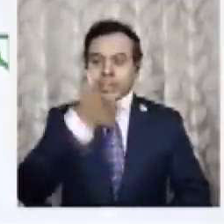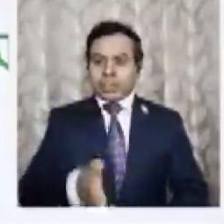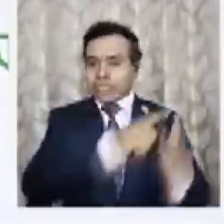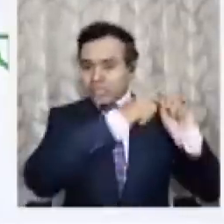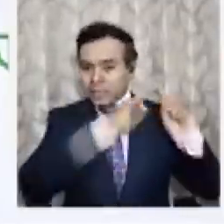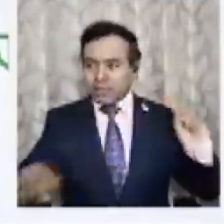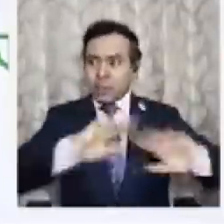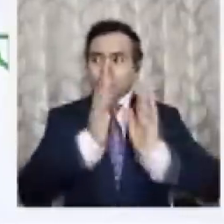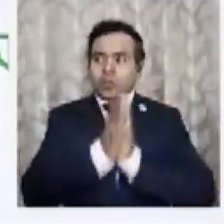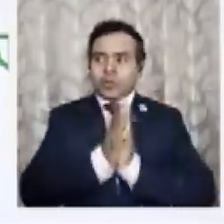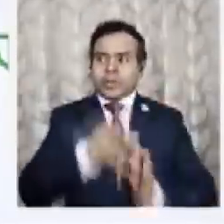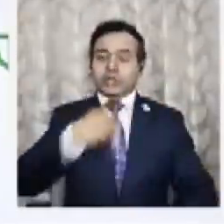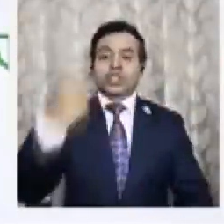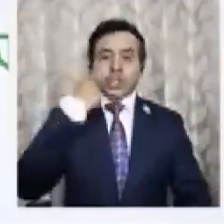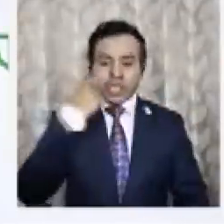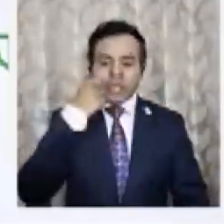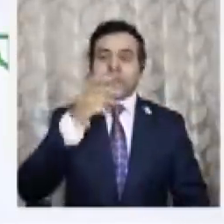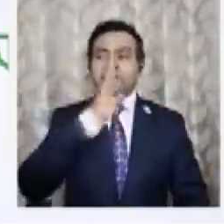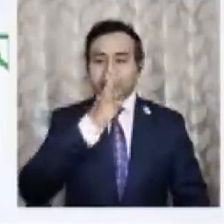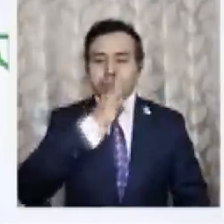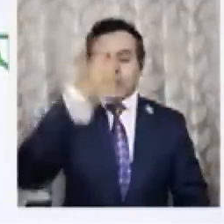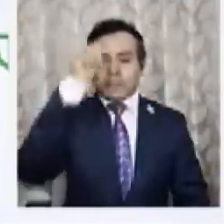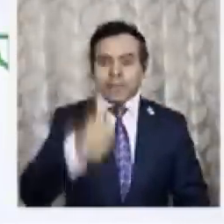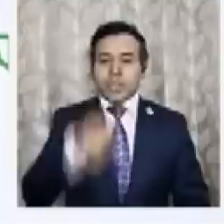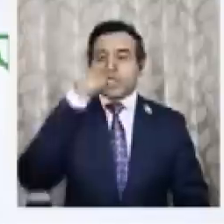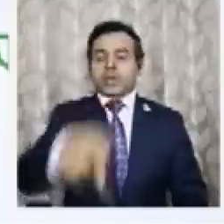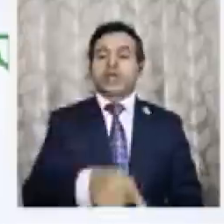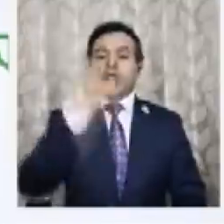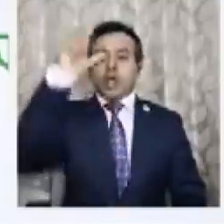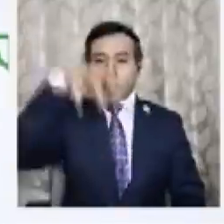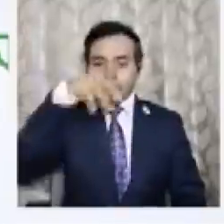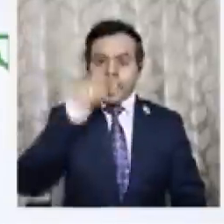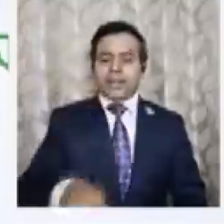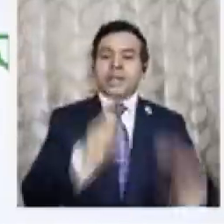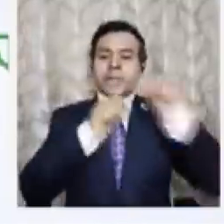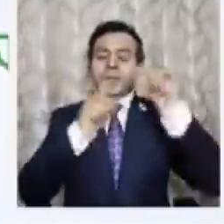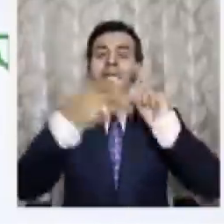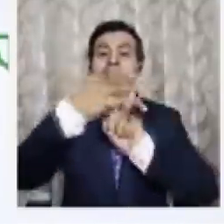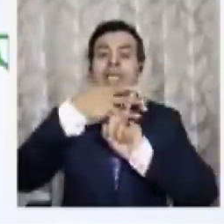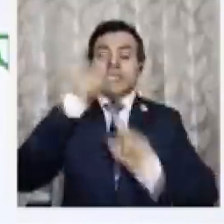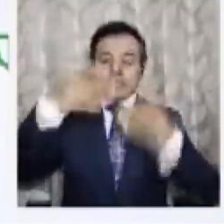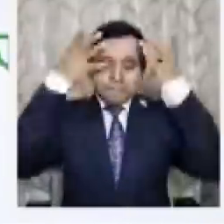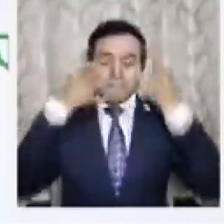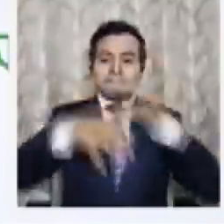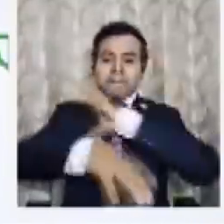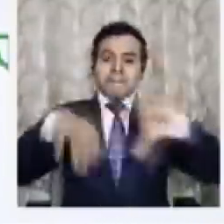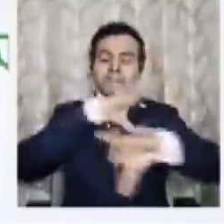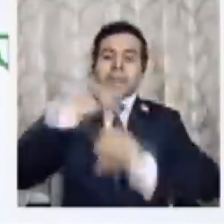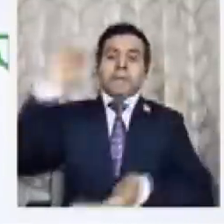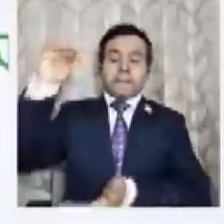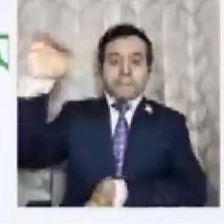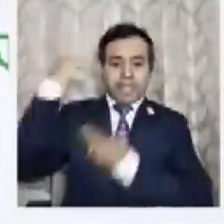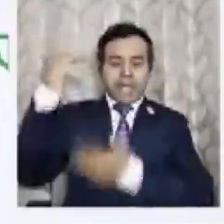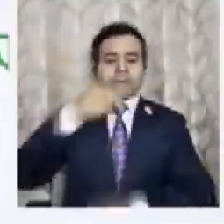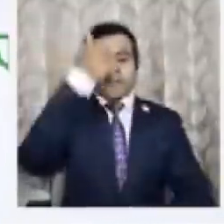251,267টি। এখানে উল্লেখ করতে চাই, ইতিমধ্যেই আমাদের অনেক সরকারি বেসরকারি প্রতিষ্ঠান ব্যক্তিগত সুরক্ষা সামগ্রী